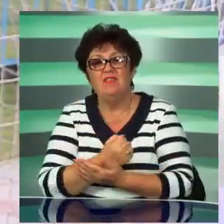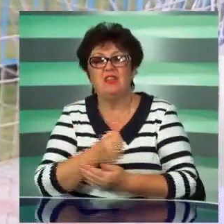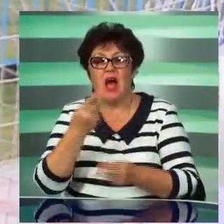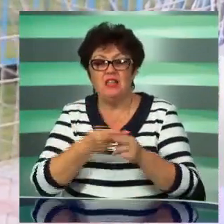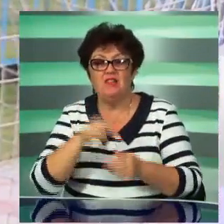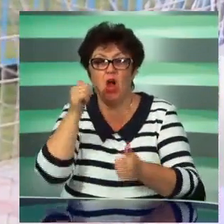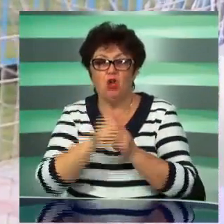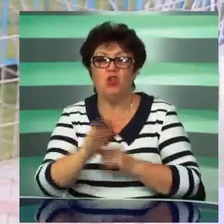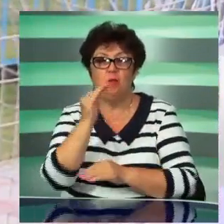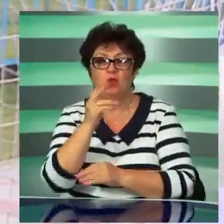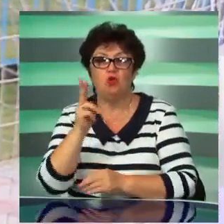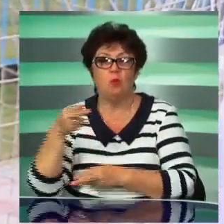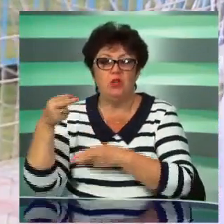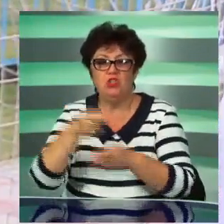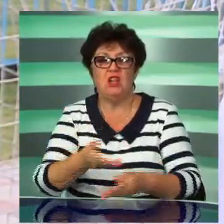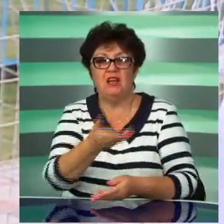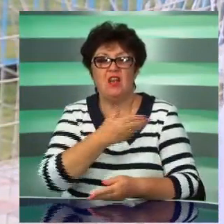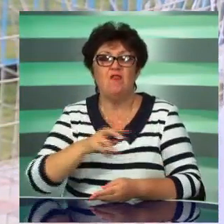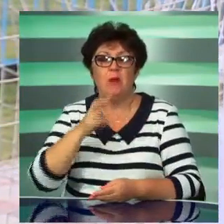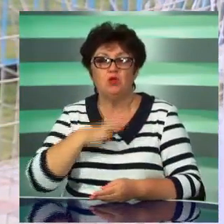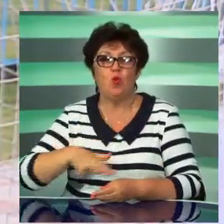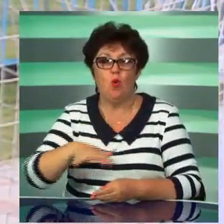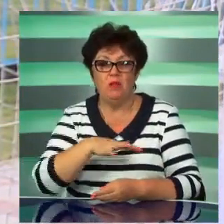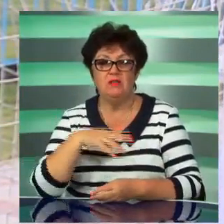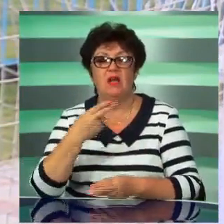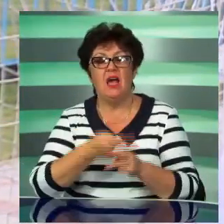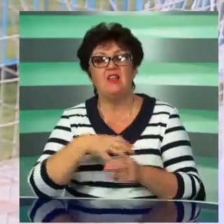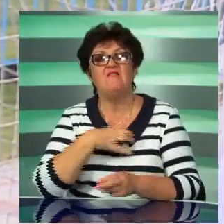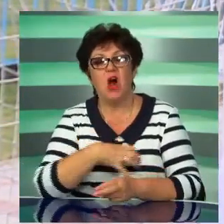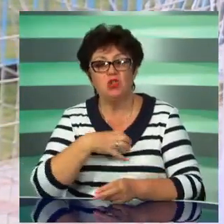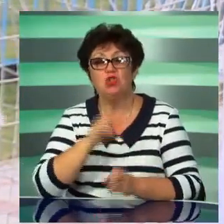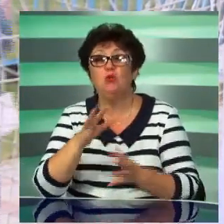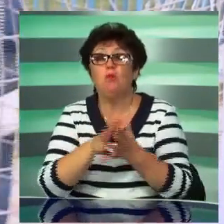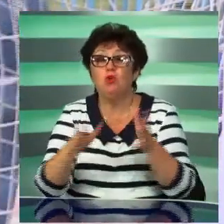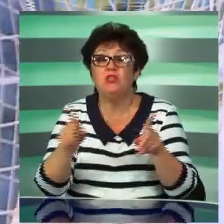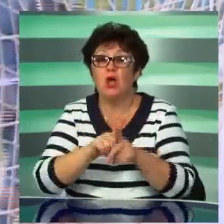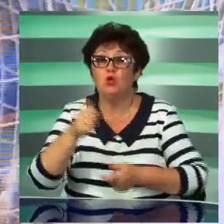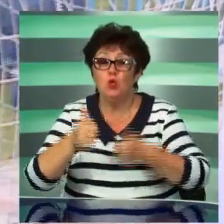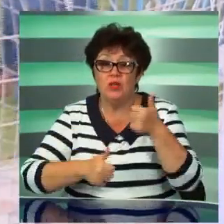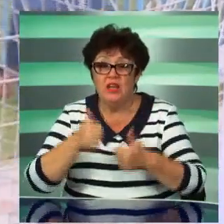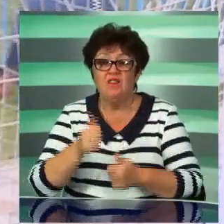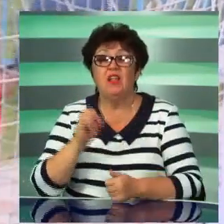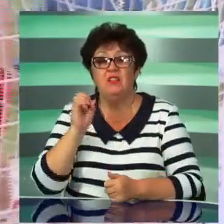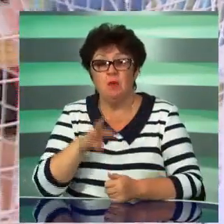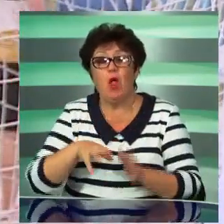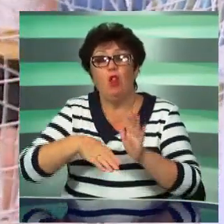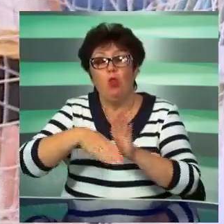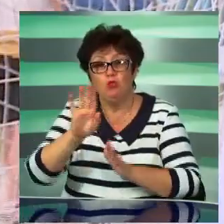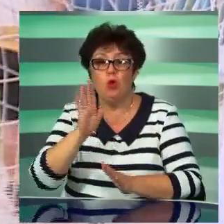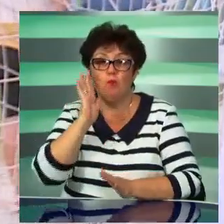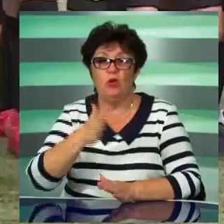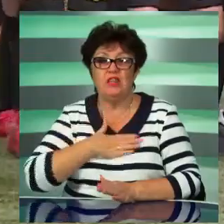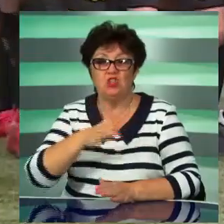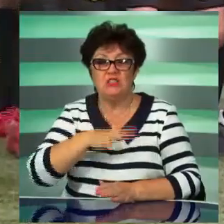каждый ребенок, кто приезжает сюда к нам в гости в Брянскую область. Это очень важно. Чем больше таких турниров, тем лучше будет